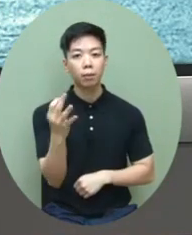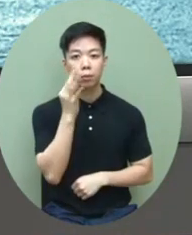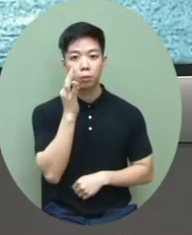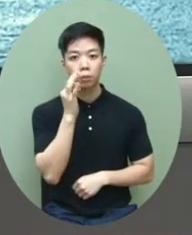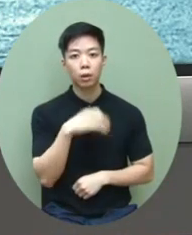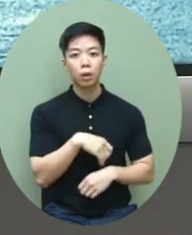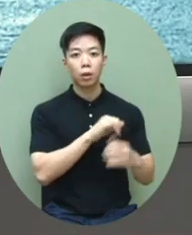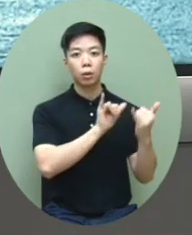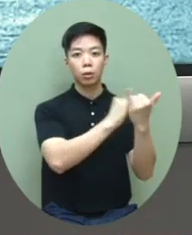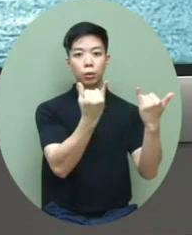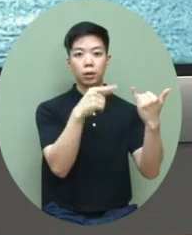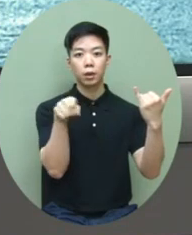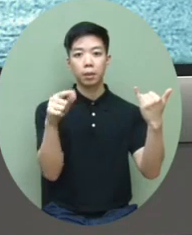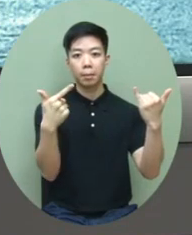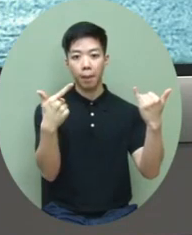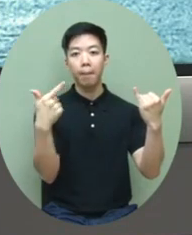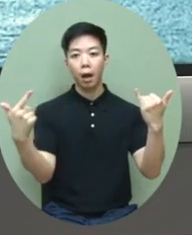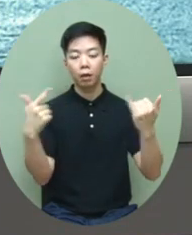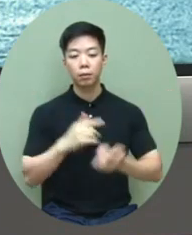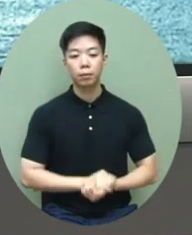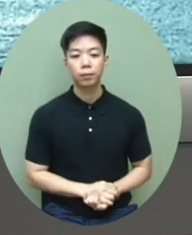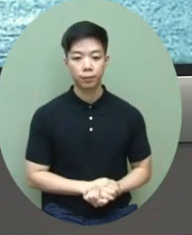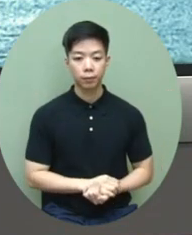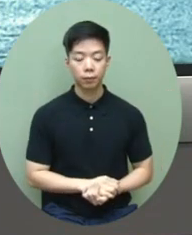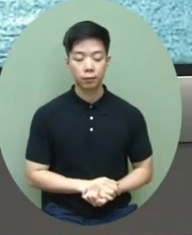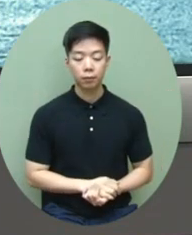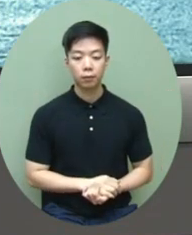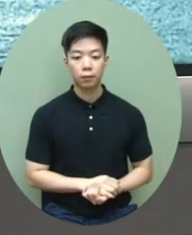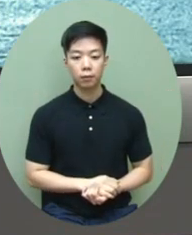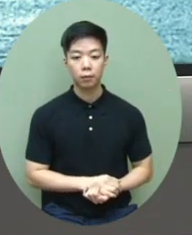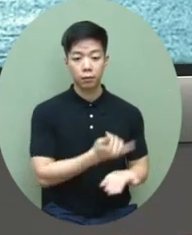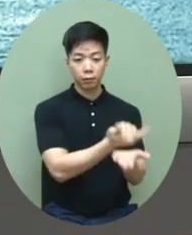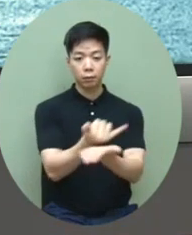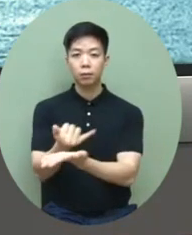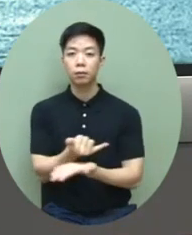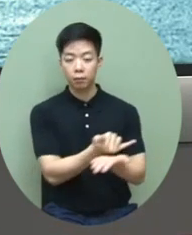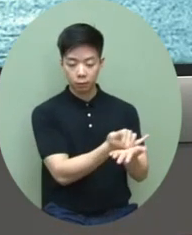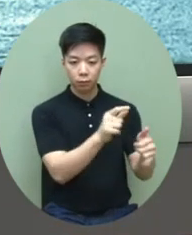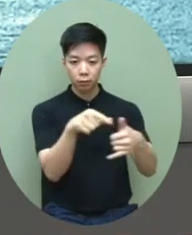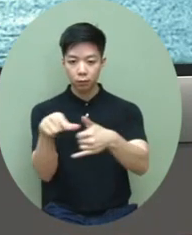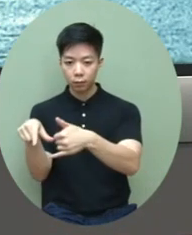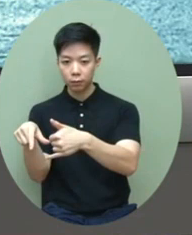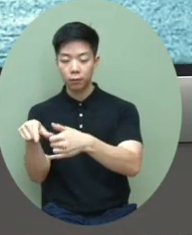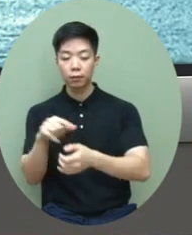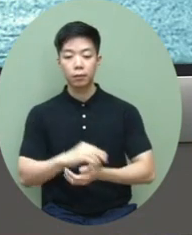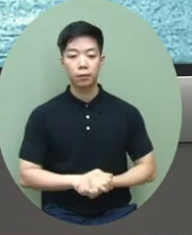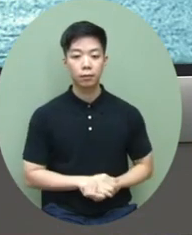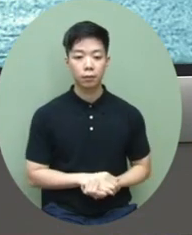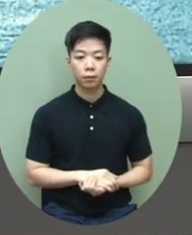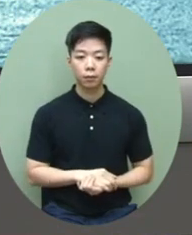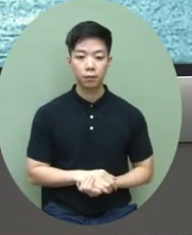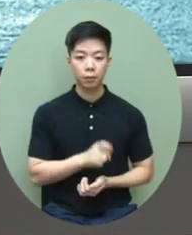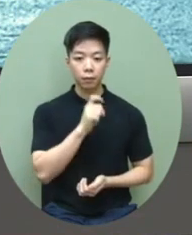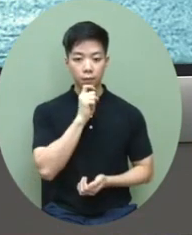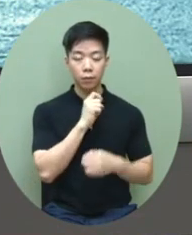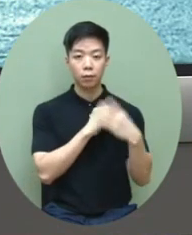乎66至到88歲。喺離世嘅病人當中咧，就有